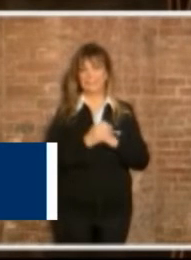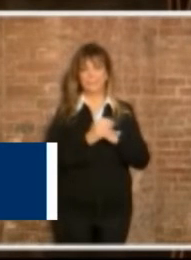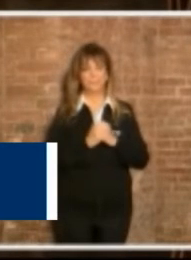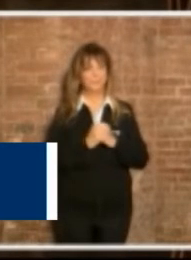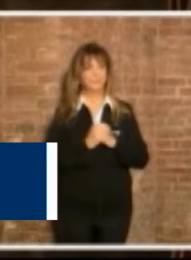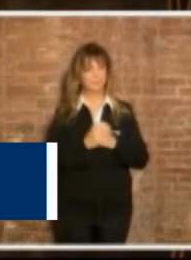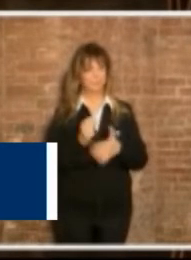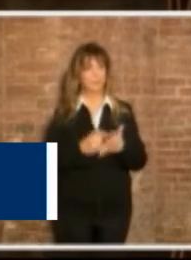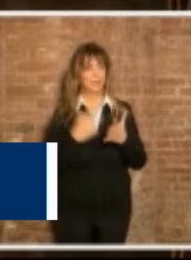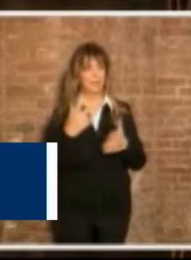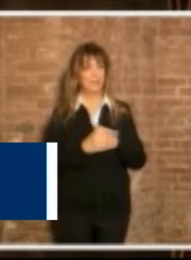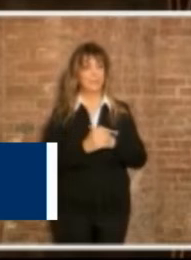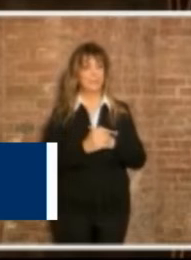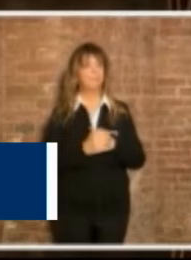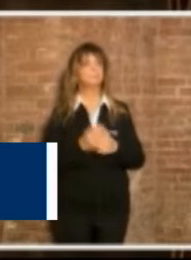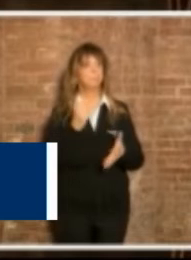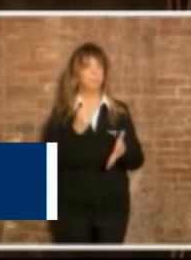Per questo è molto importante